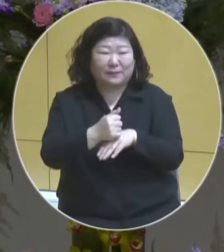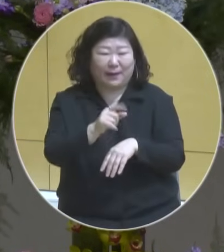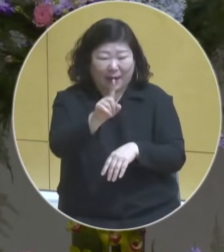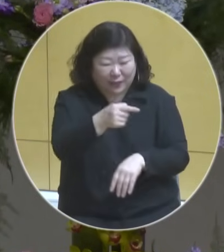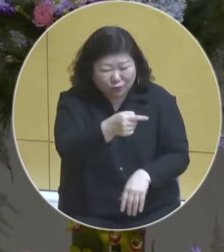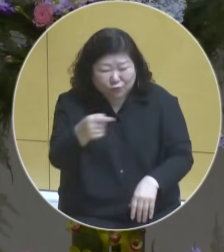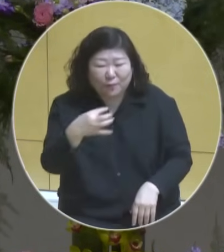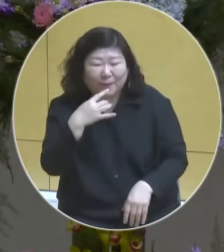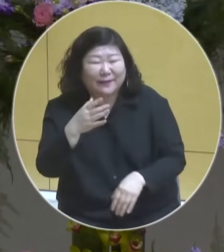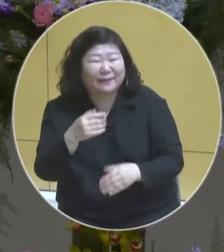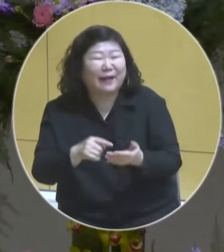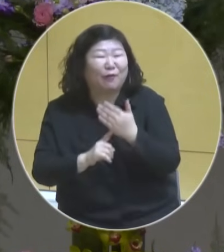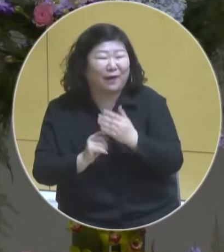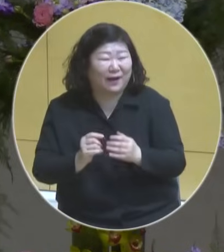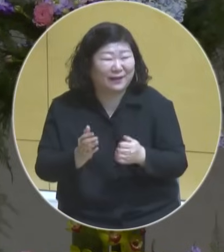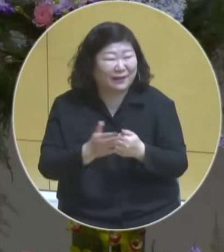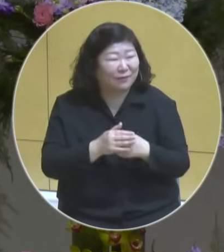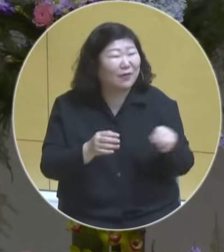그 앞으로 참고하시기